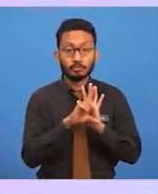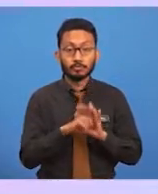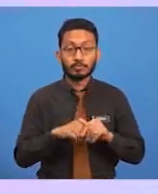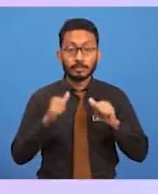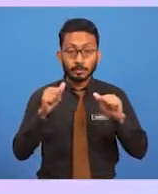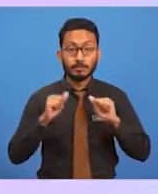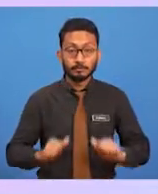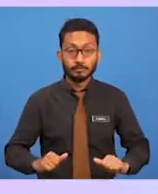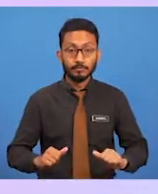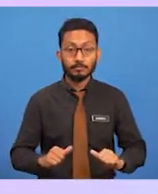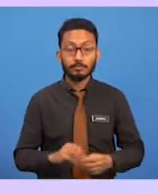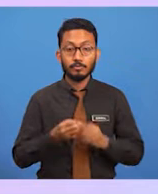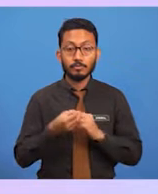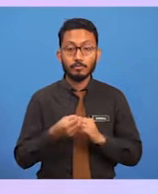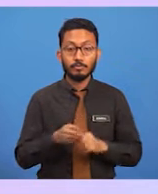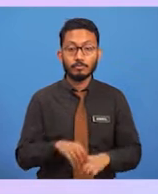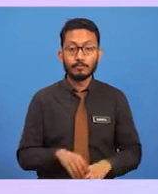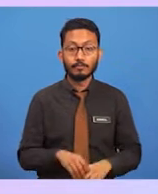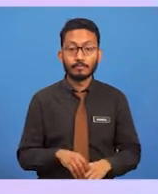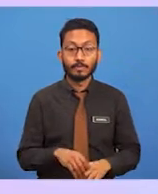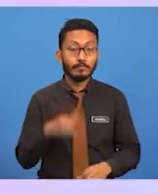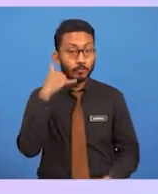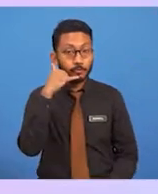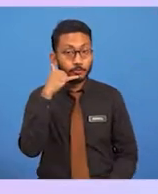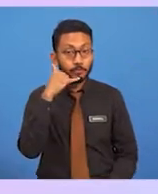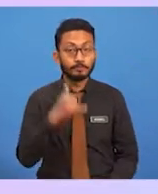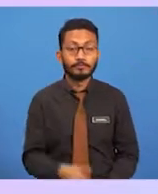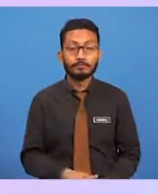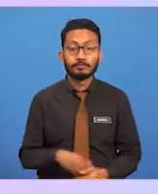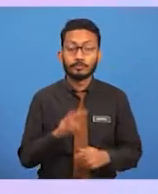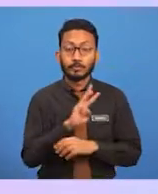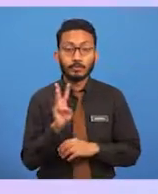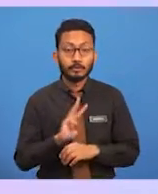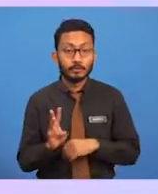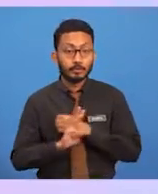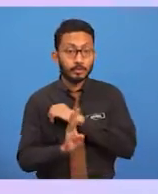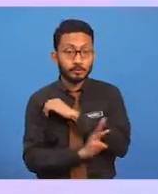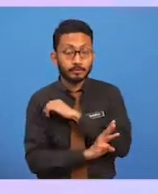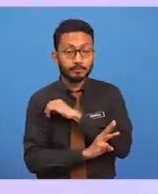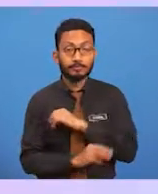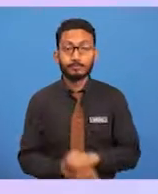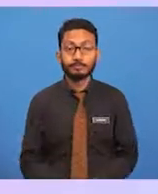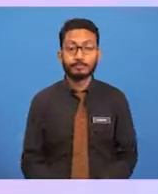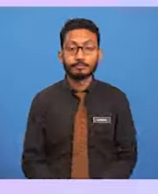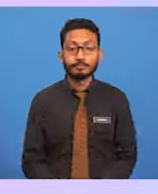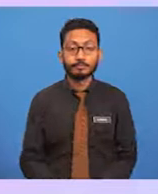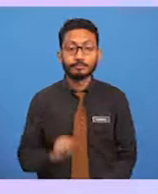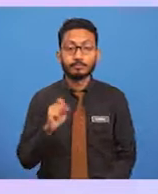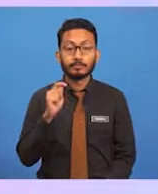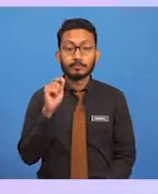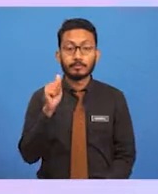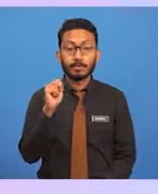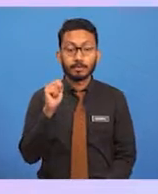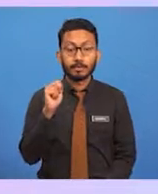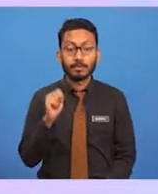alamat, nombor untuk dihubungi, kawasan stem dan ruangan alamat penerima.